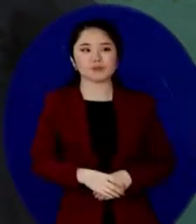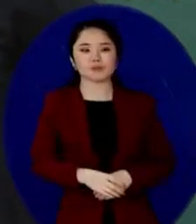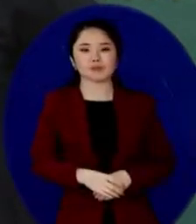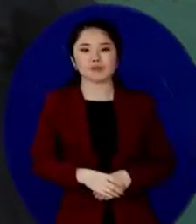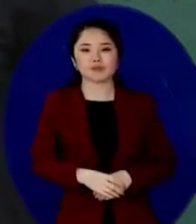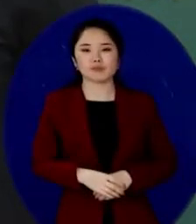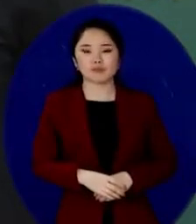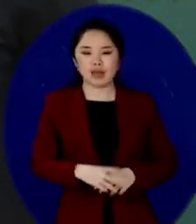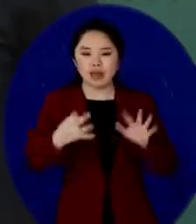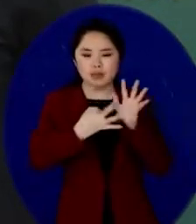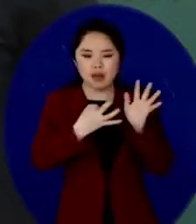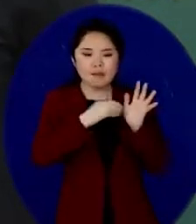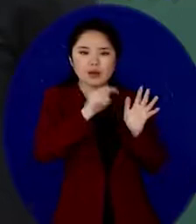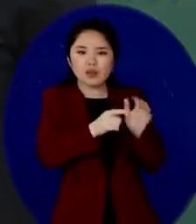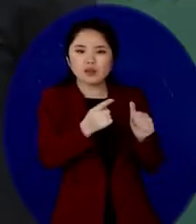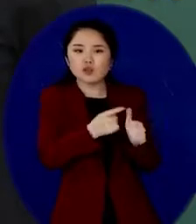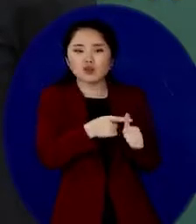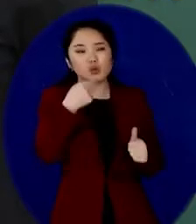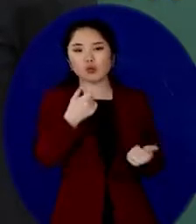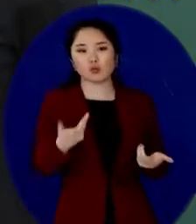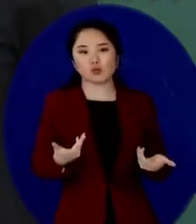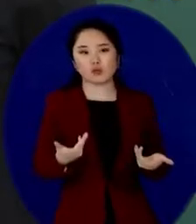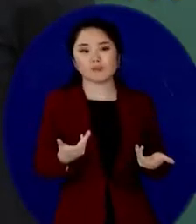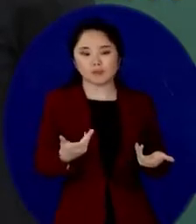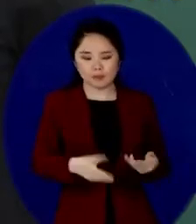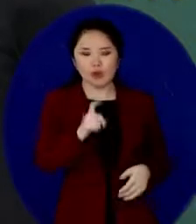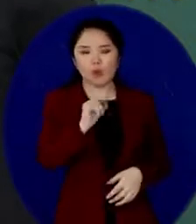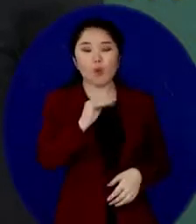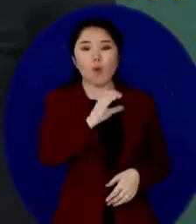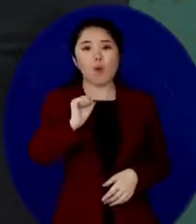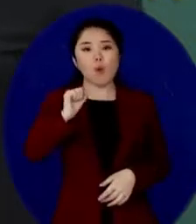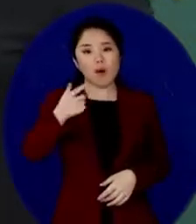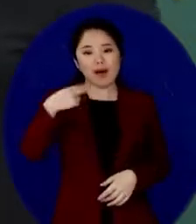За, энэ 8-ыг юу гэж нэрлэдэг үлээ? Хуваагдагч.